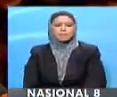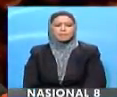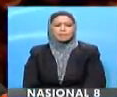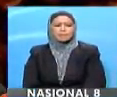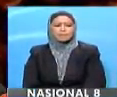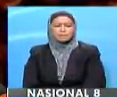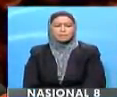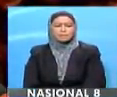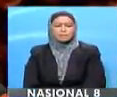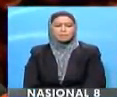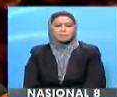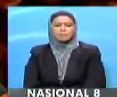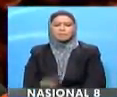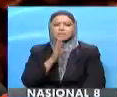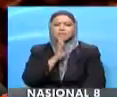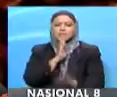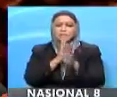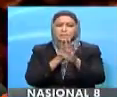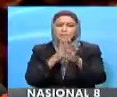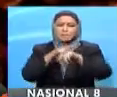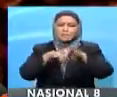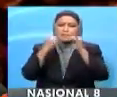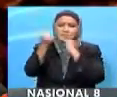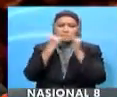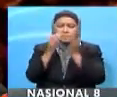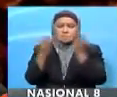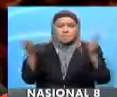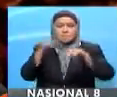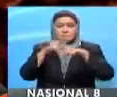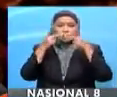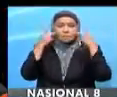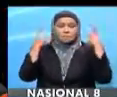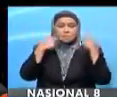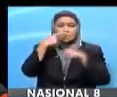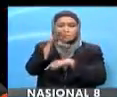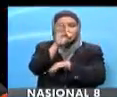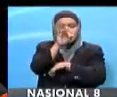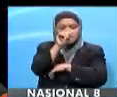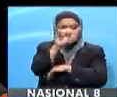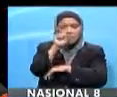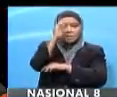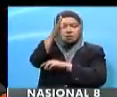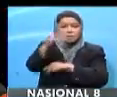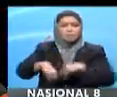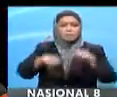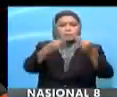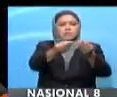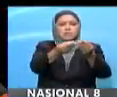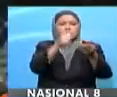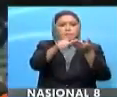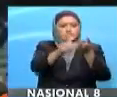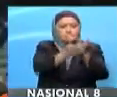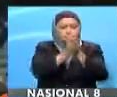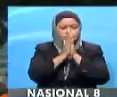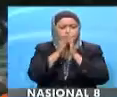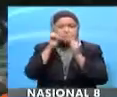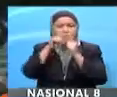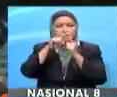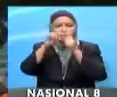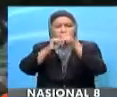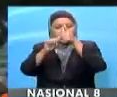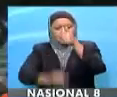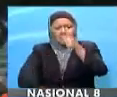pasukan beliau yang bercakap dalam sidang media di Kuching menambah fas akan menyerahkan rayuan tersebut kepada jawatankuasa